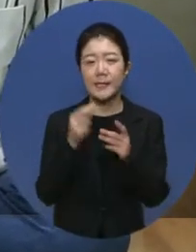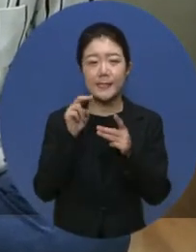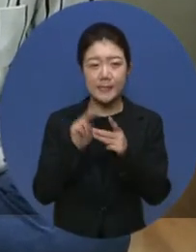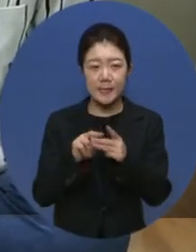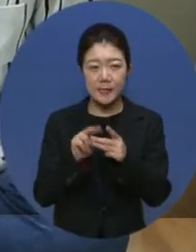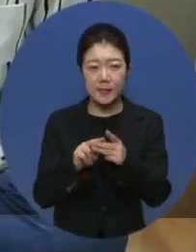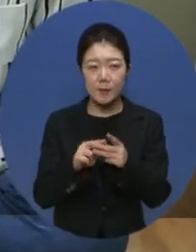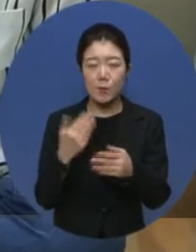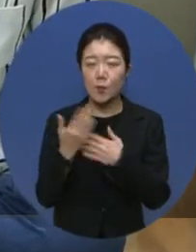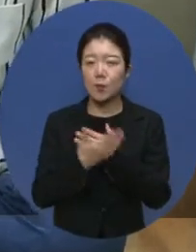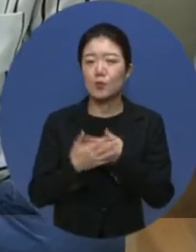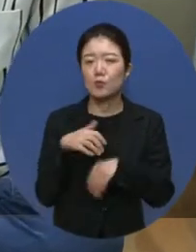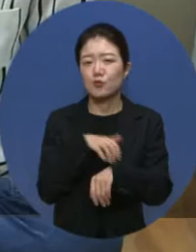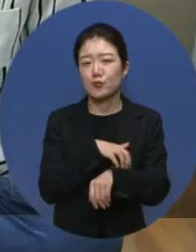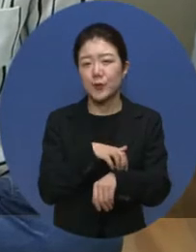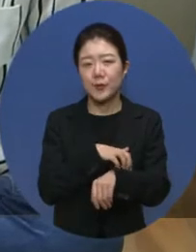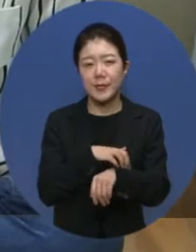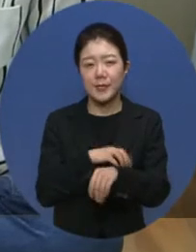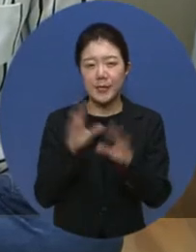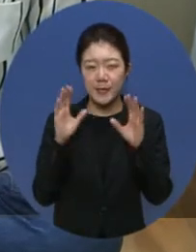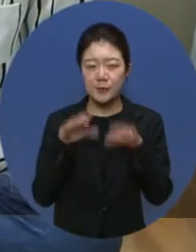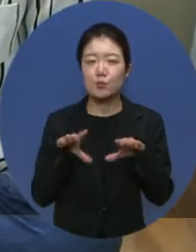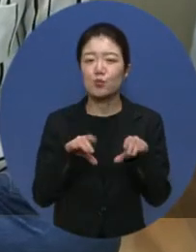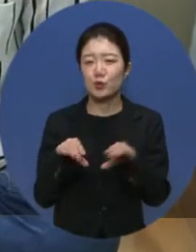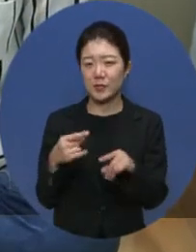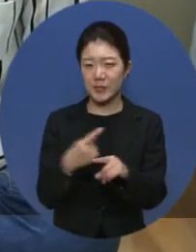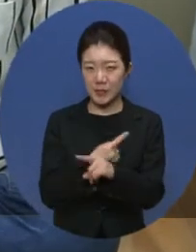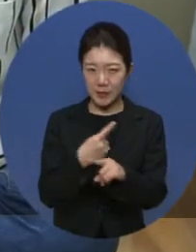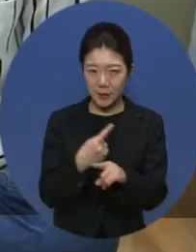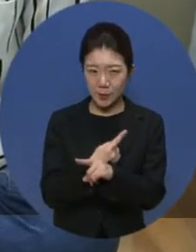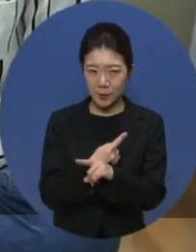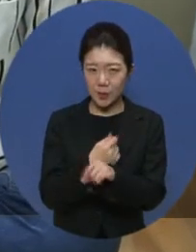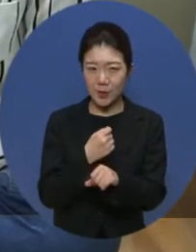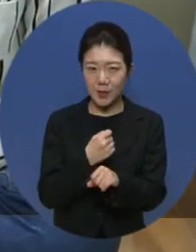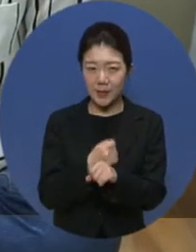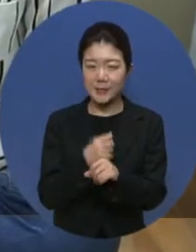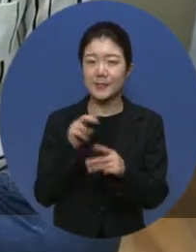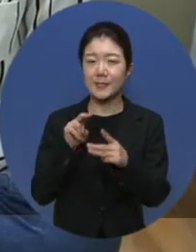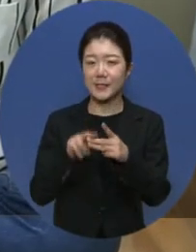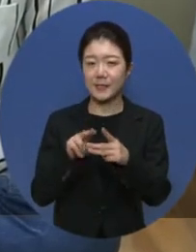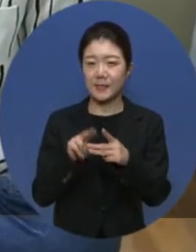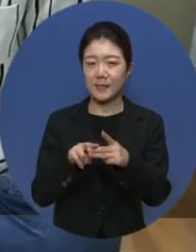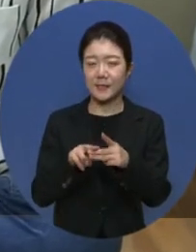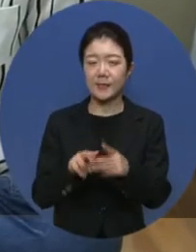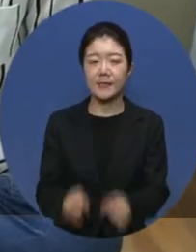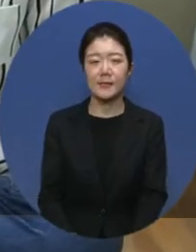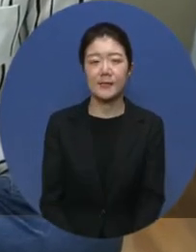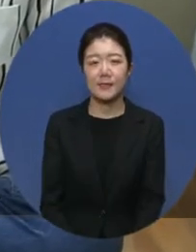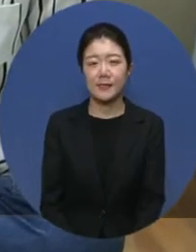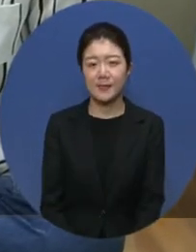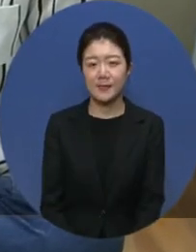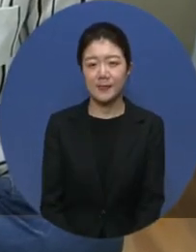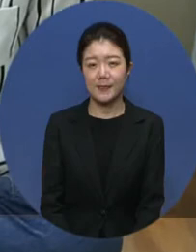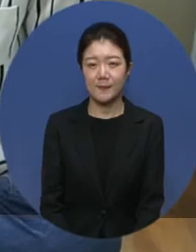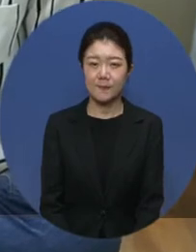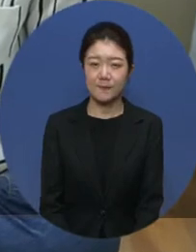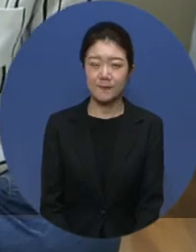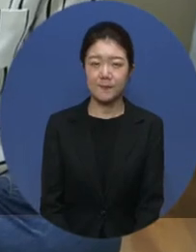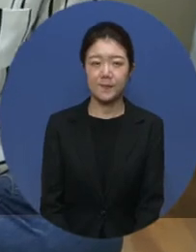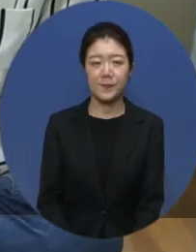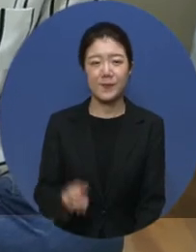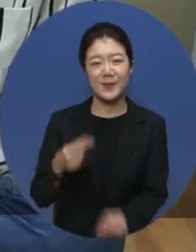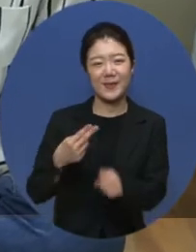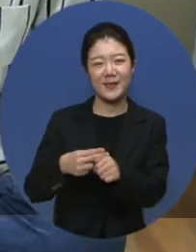몸이 불편한 아이들에 이제 물리치료나 이제 치료를 해주는 그런 센터예요. 여기